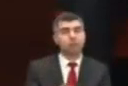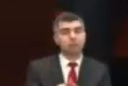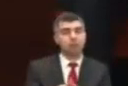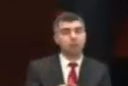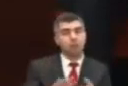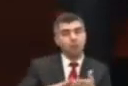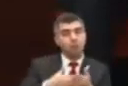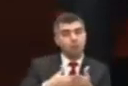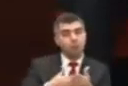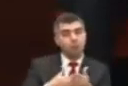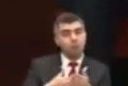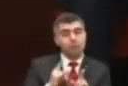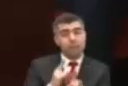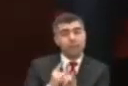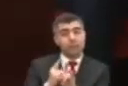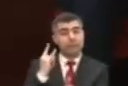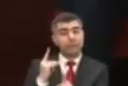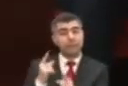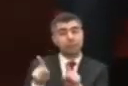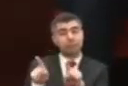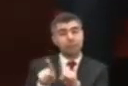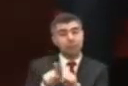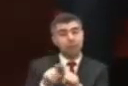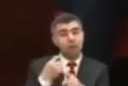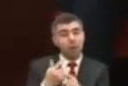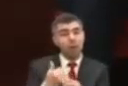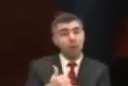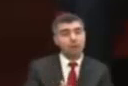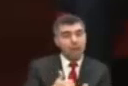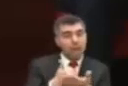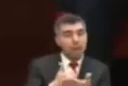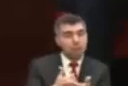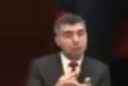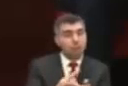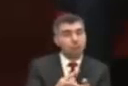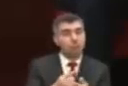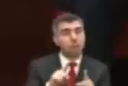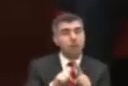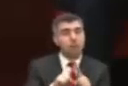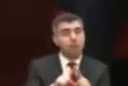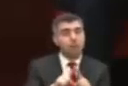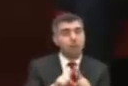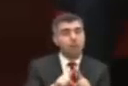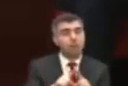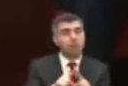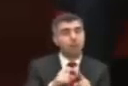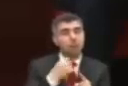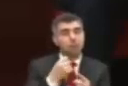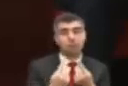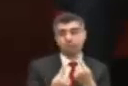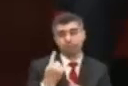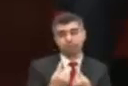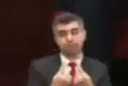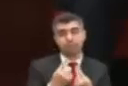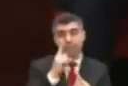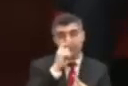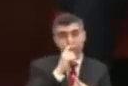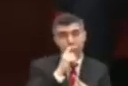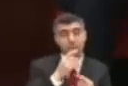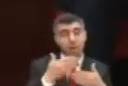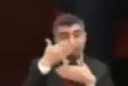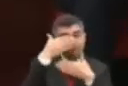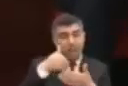اللور؟ واش بغيتوا الدعم يرجع عاوتاني للمواد الاساسيه؟ حنا في شي حكومه شيوعيه؟ راه